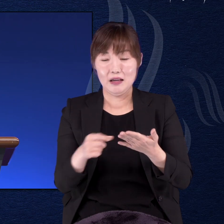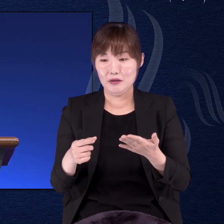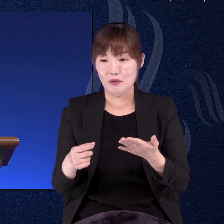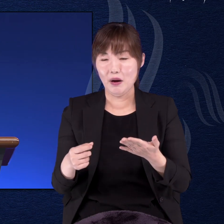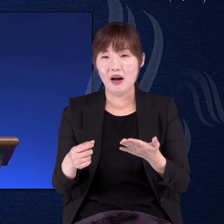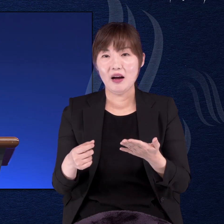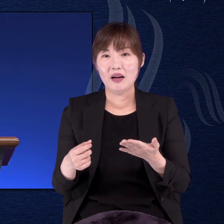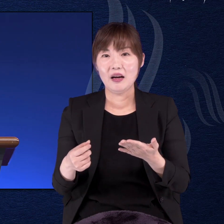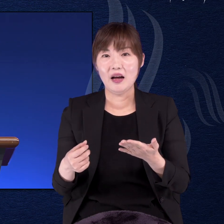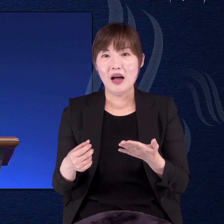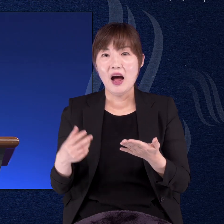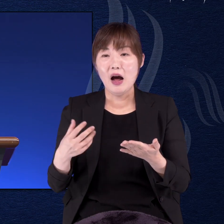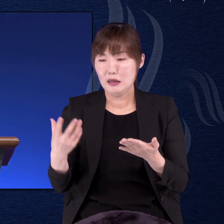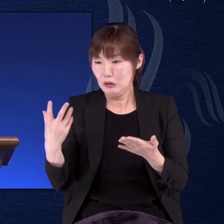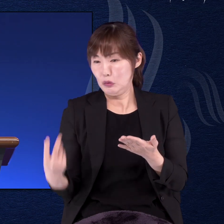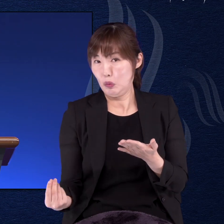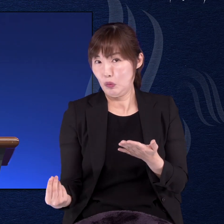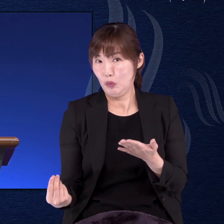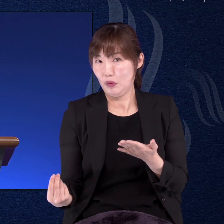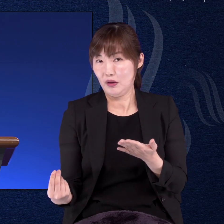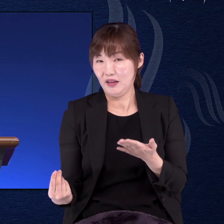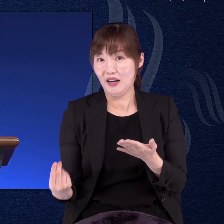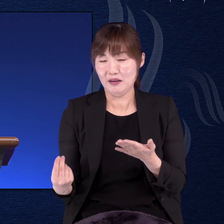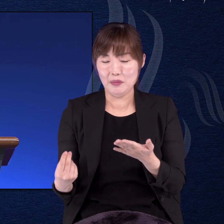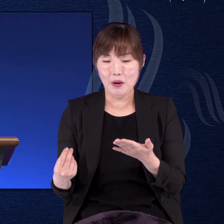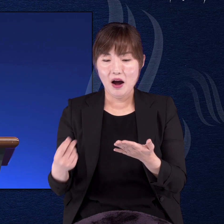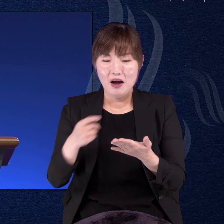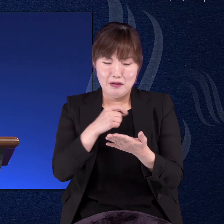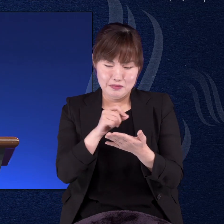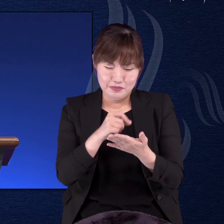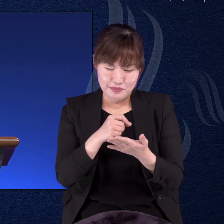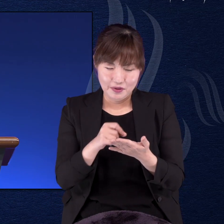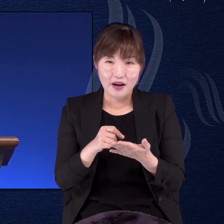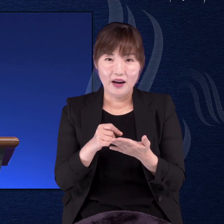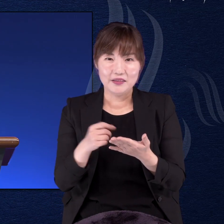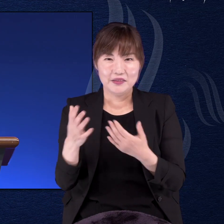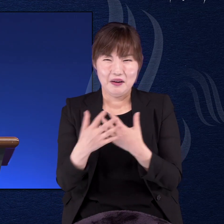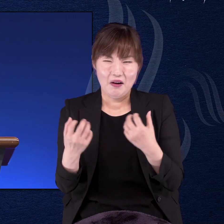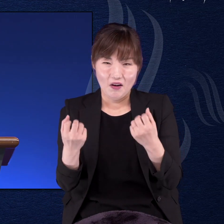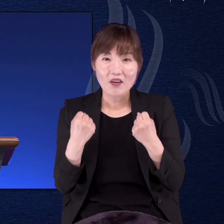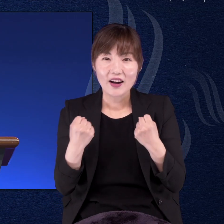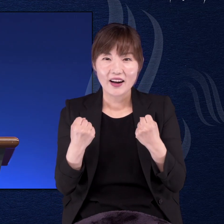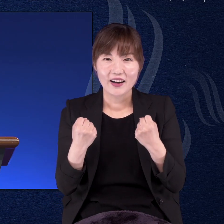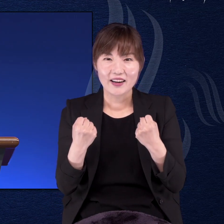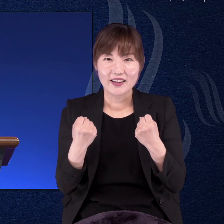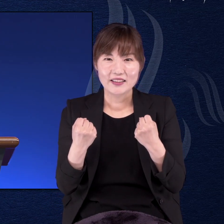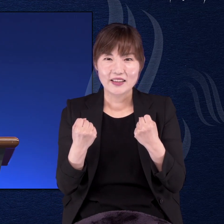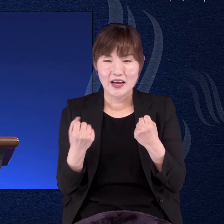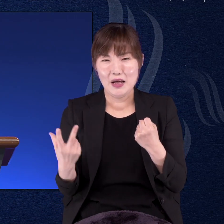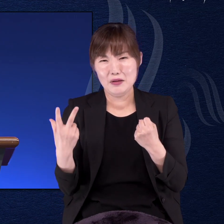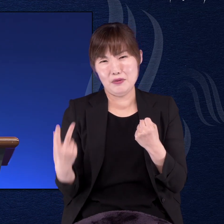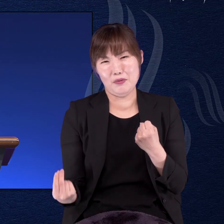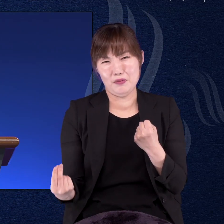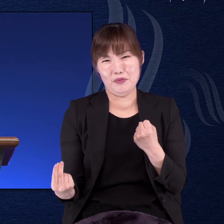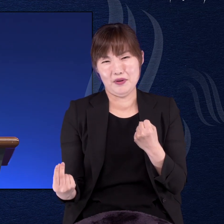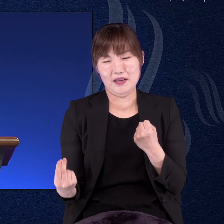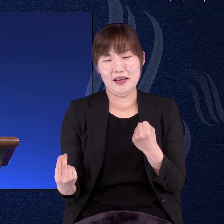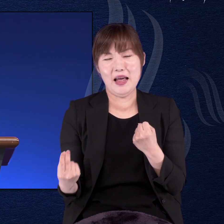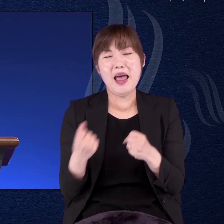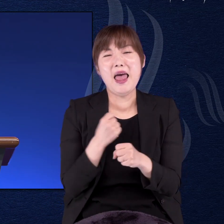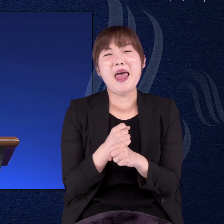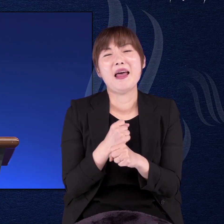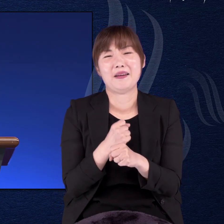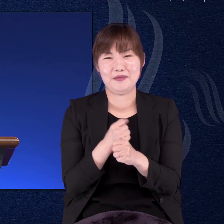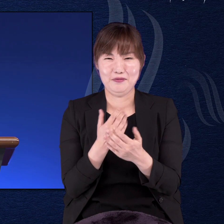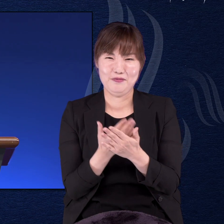아이가 초록변을 봤어요, 건강하게 해주세요, 이런 기도까지 다 했었거든요. 학교 다닐 때는 뭐 별의별 거, 뭐